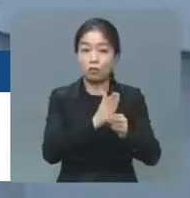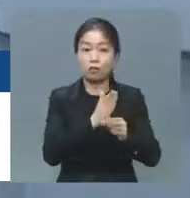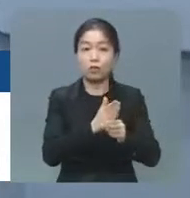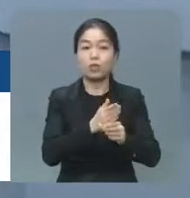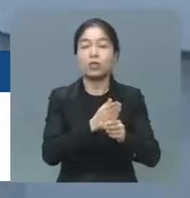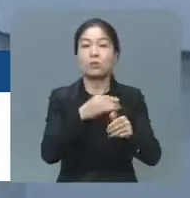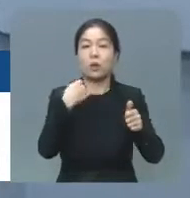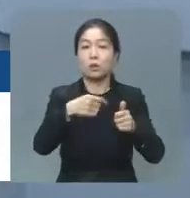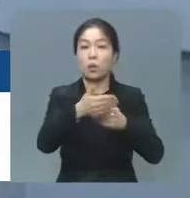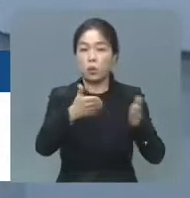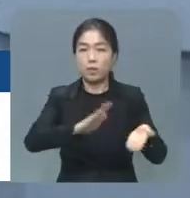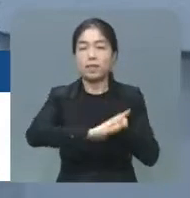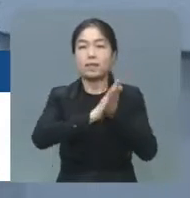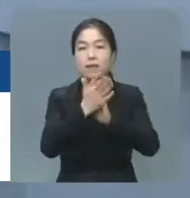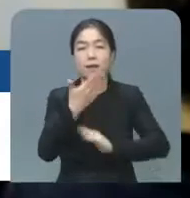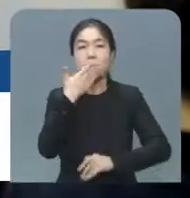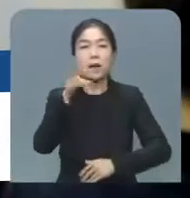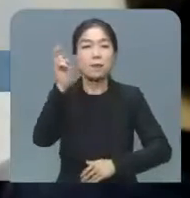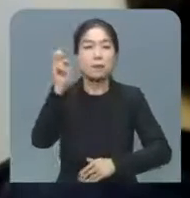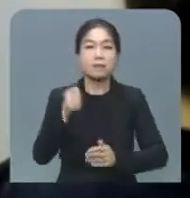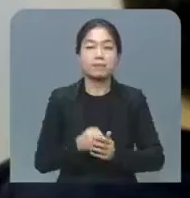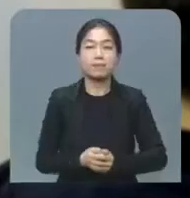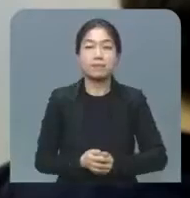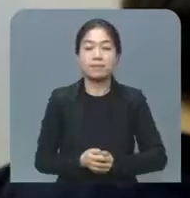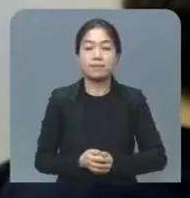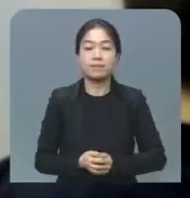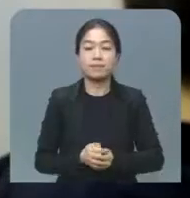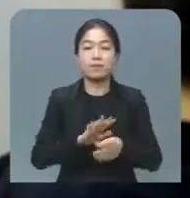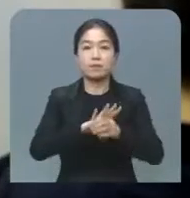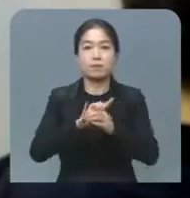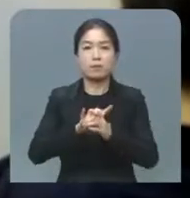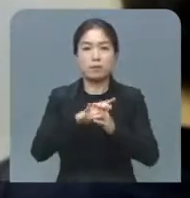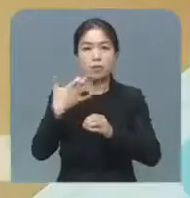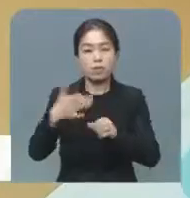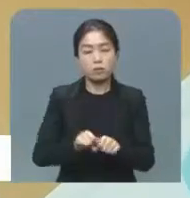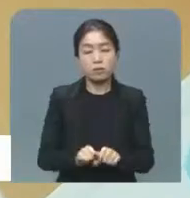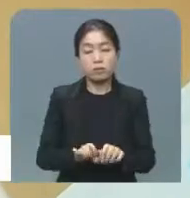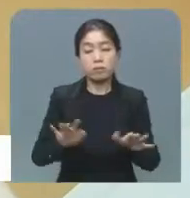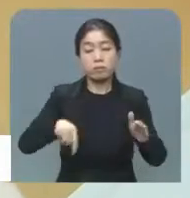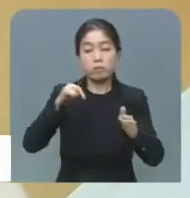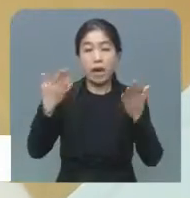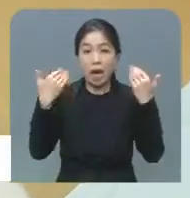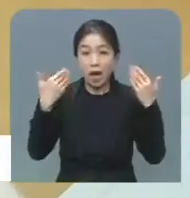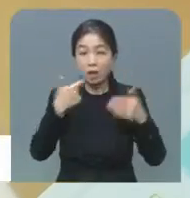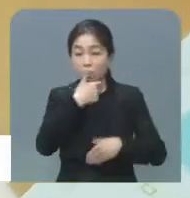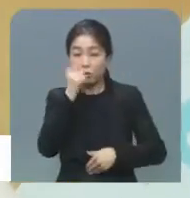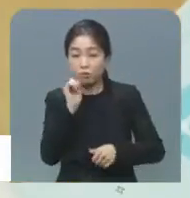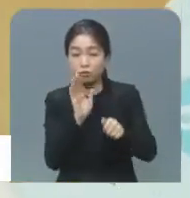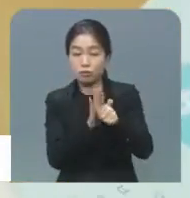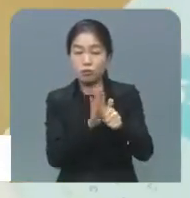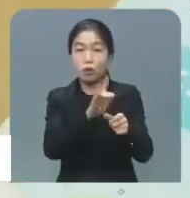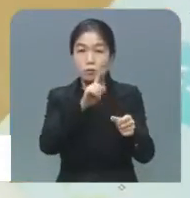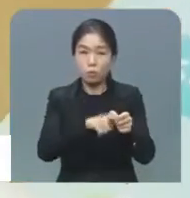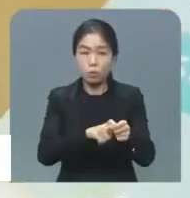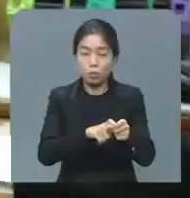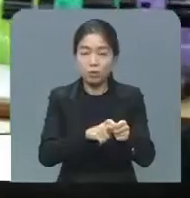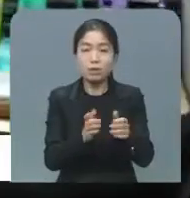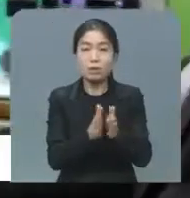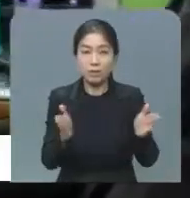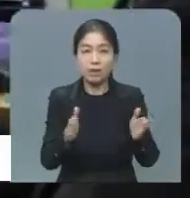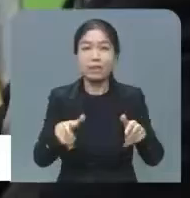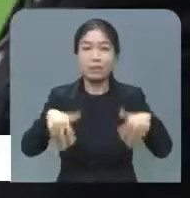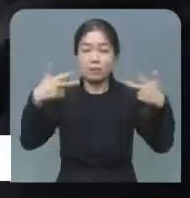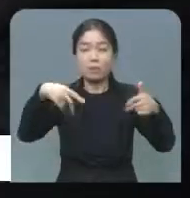어조 실로 바뀔 것 같아요 그러나 일부 확산 속에 학교에 공백을 막기 위해 불가피하게 시작됐던